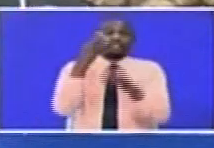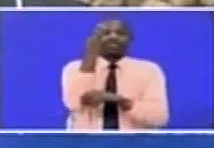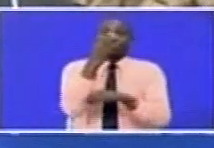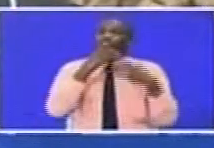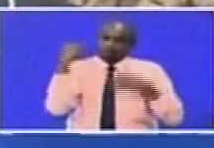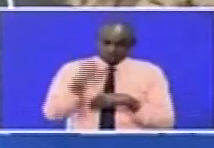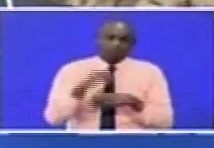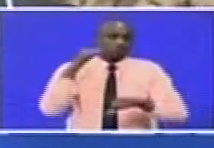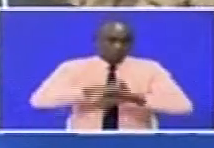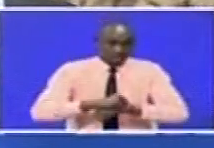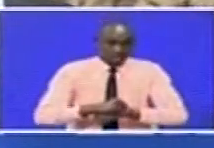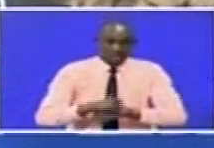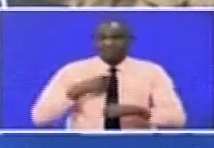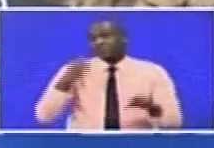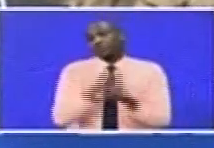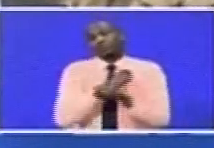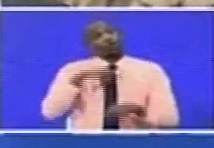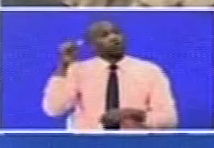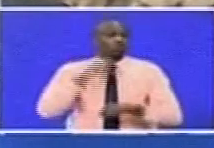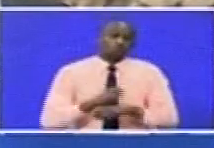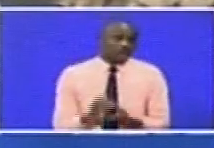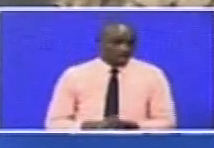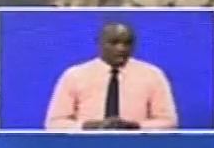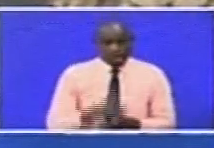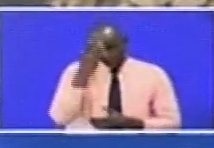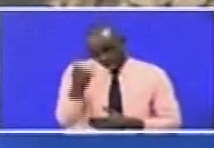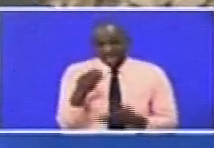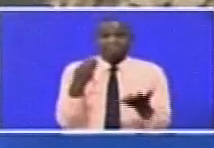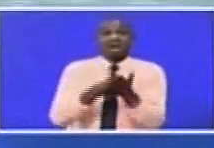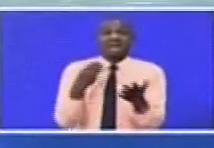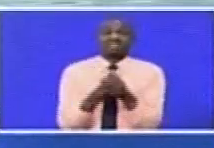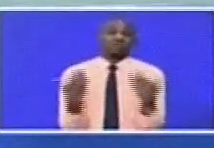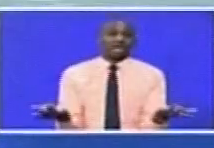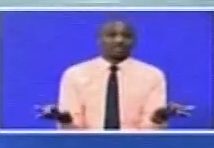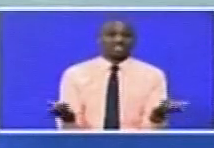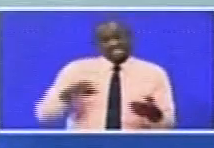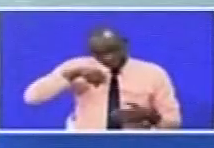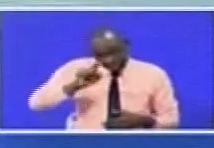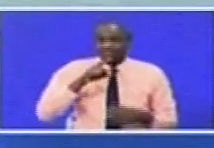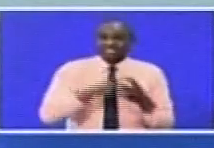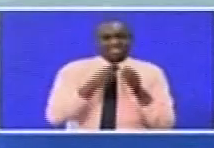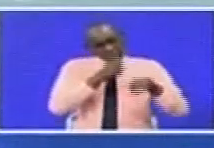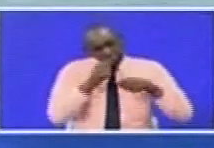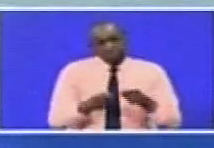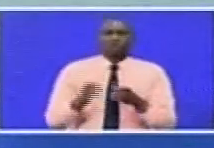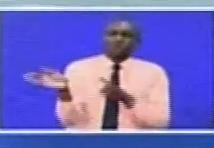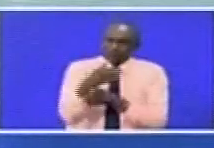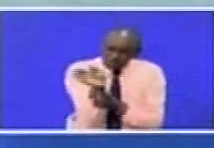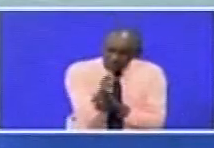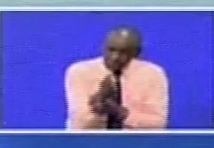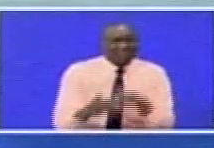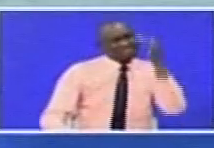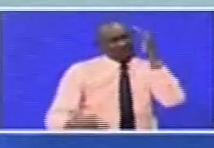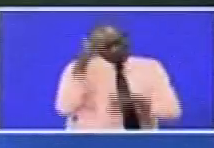Sasa nikashindwa kwenda shule kwa sababu pesa nilishindwa. Akajitupa ziwani Victoria na kuwa mvuvi mahiri